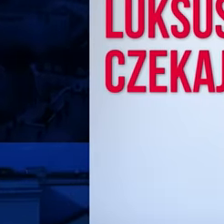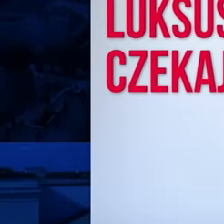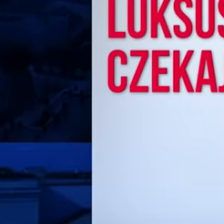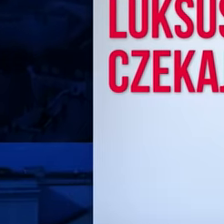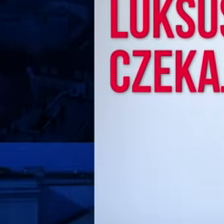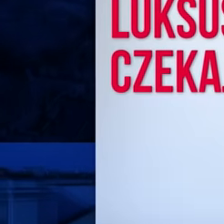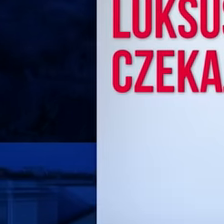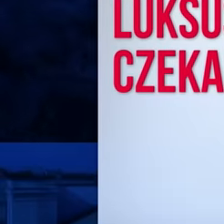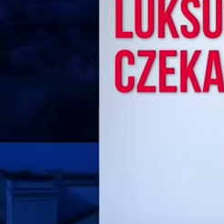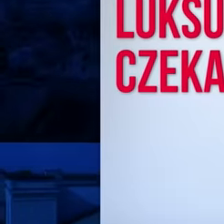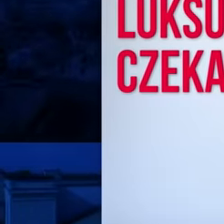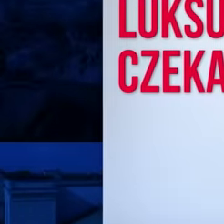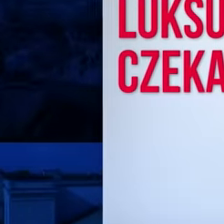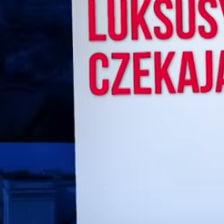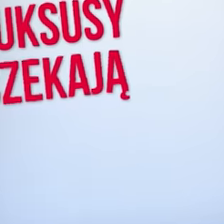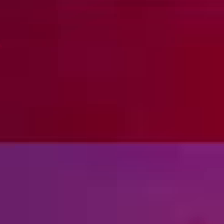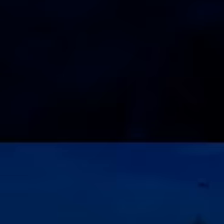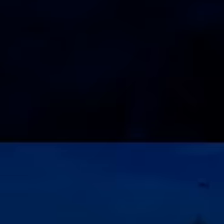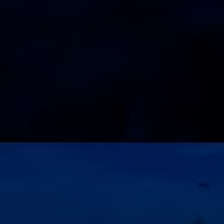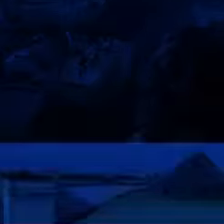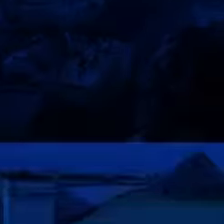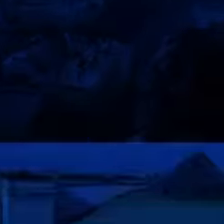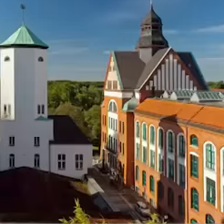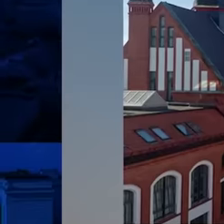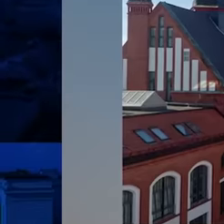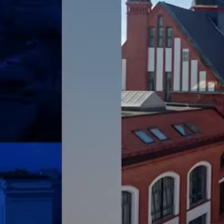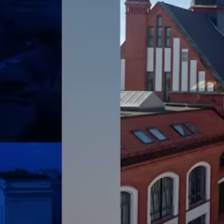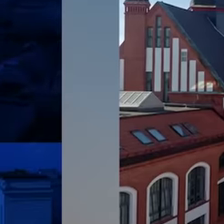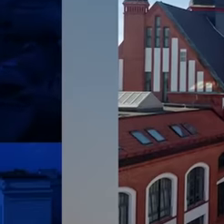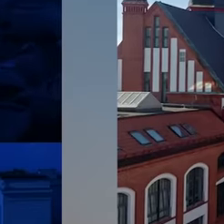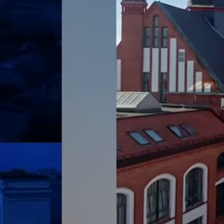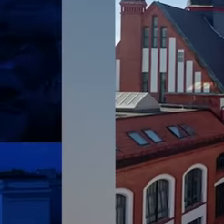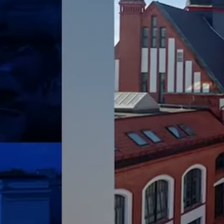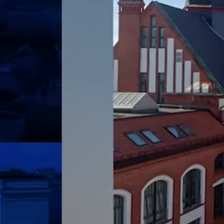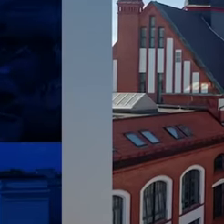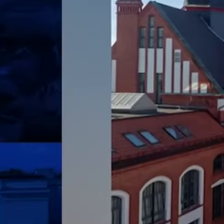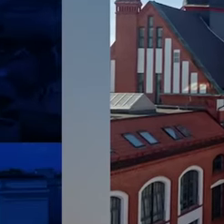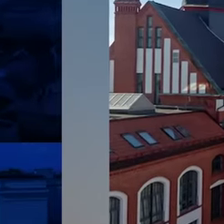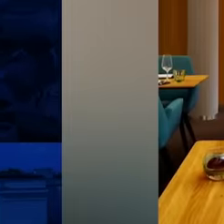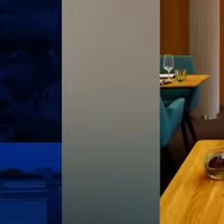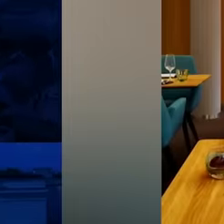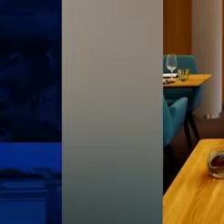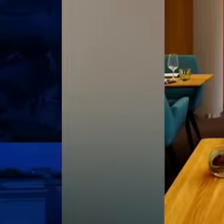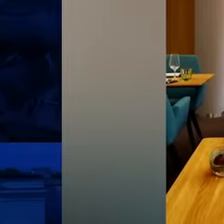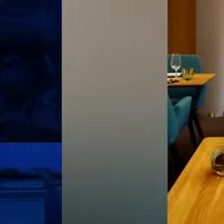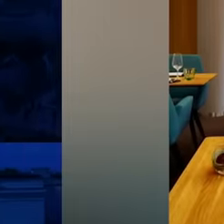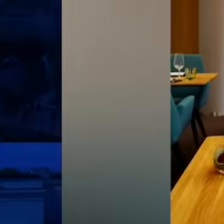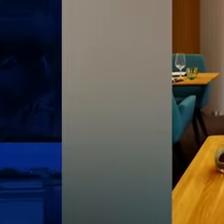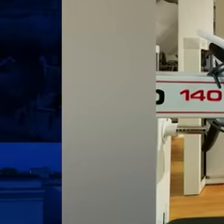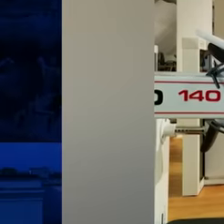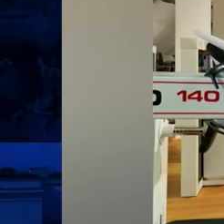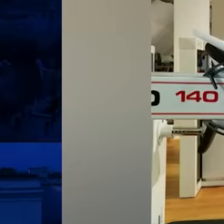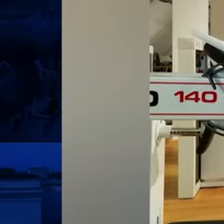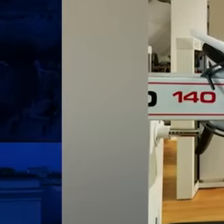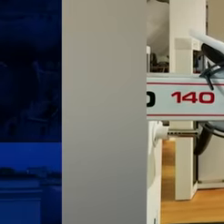obejrzeć zamek Balmoral, posiadłość brytyjskich monarchów. Prezes PZPN ogłosił, że bazą reprezentacji Polski na piłkarskim Euro